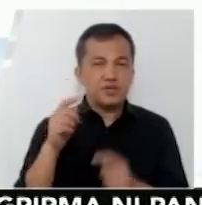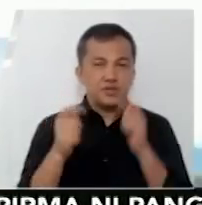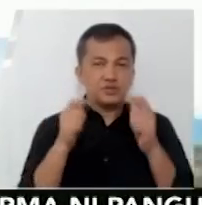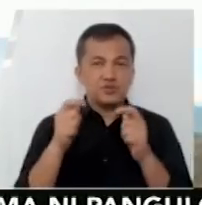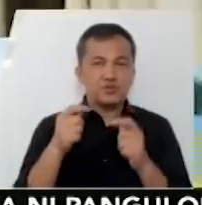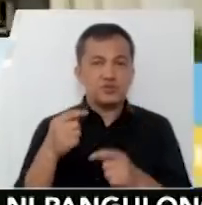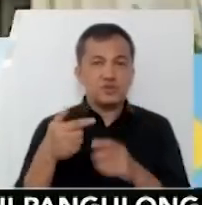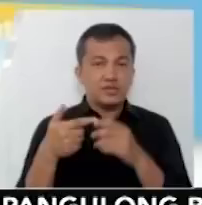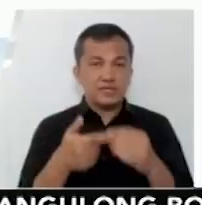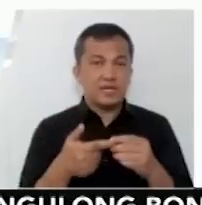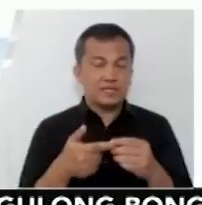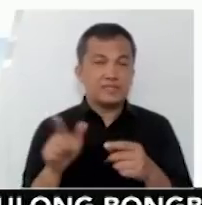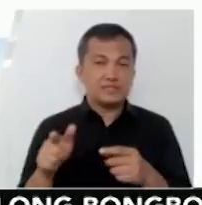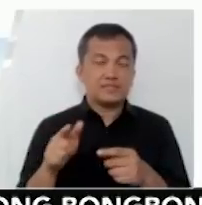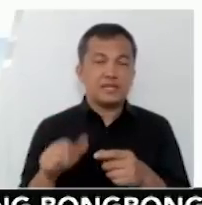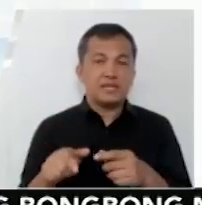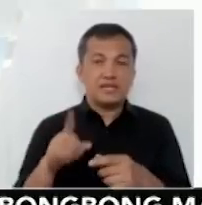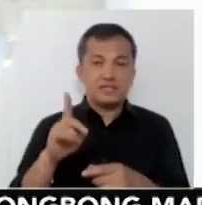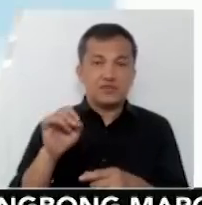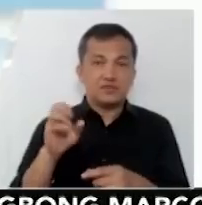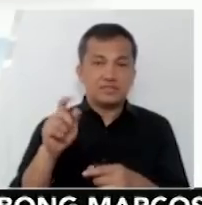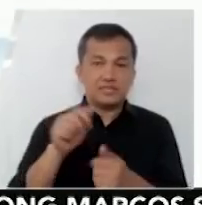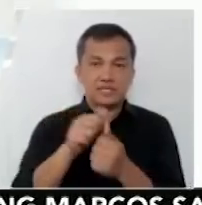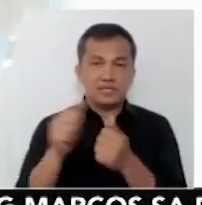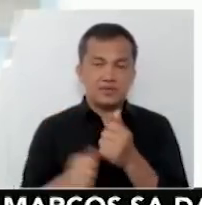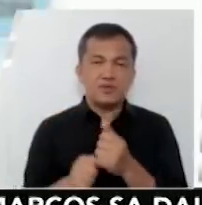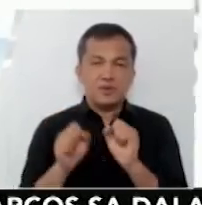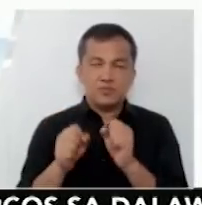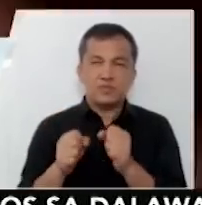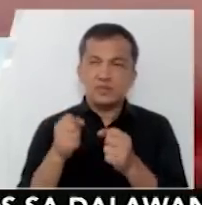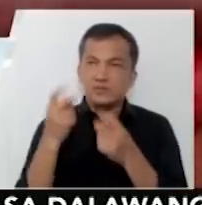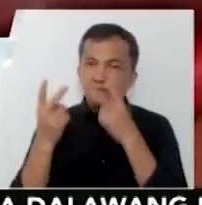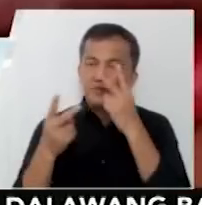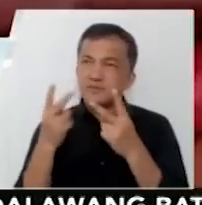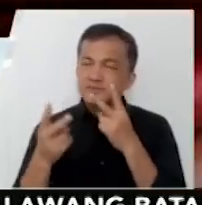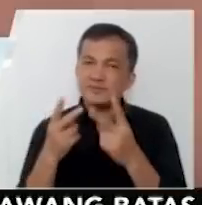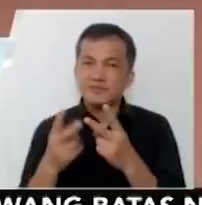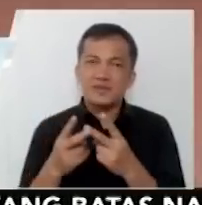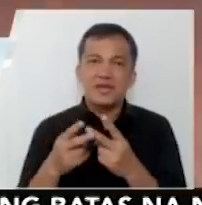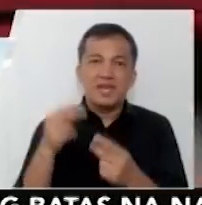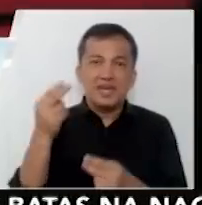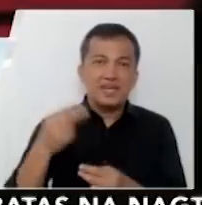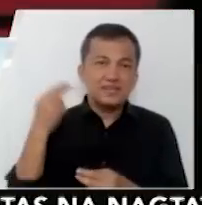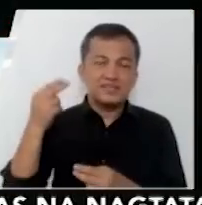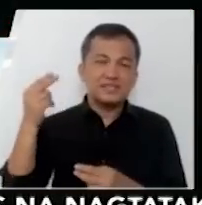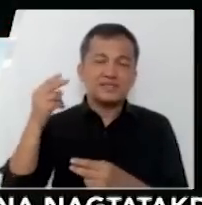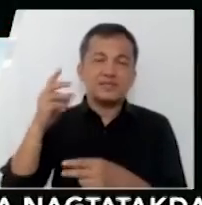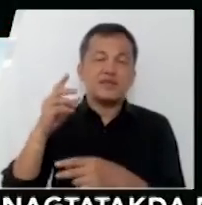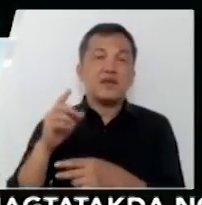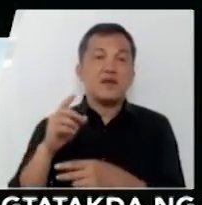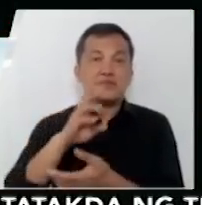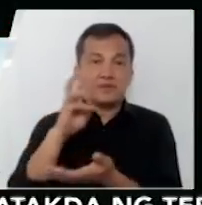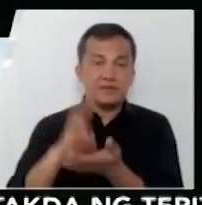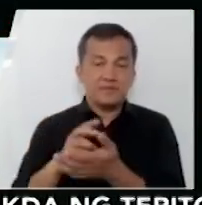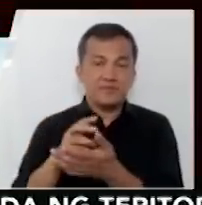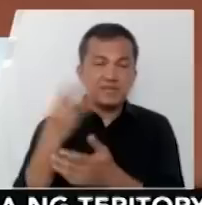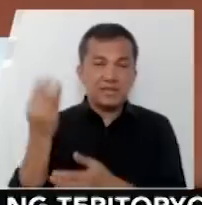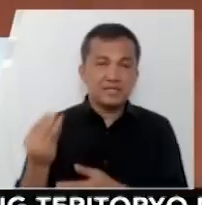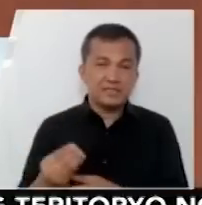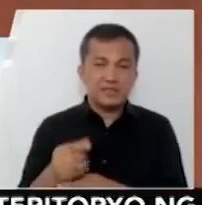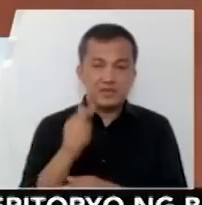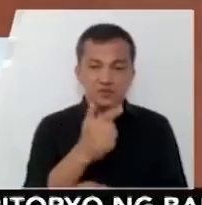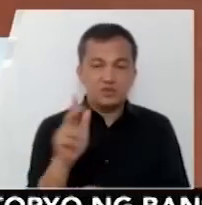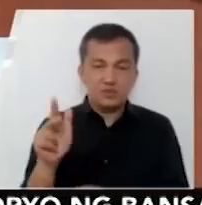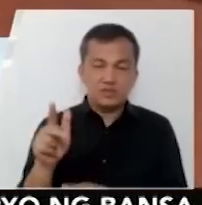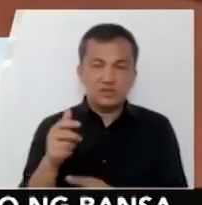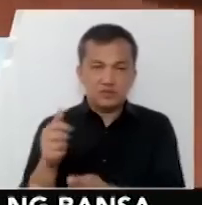pwedeng mapasyalan virtually ang mga heritage sites ng Batangas City. At noong 2023, sa tulong ng grant ng DOST